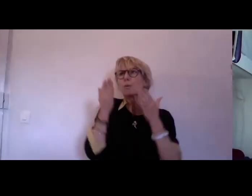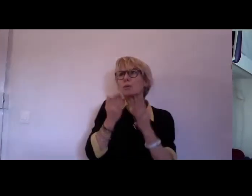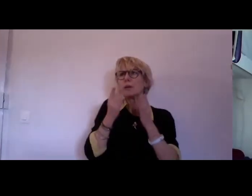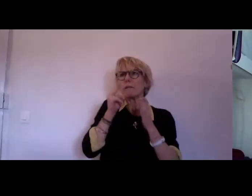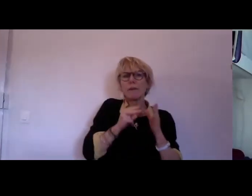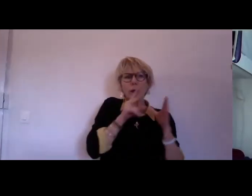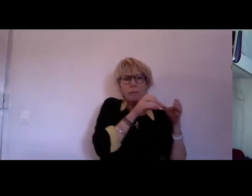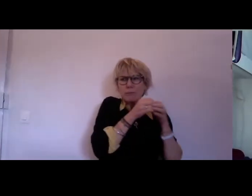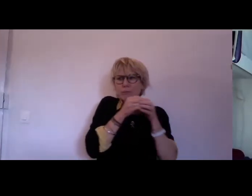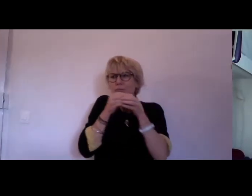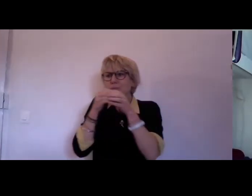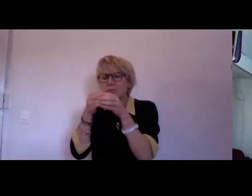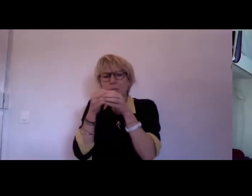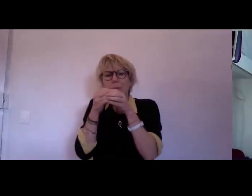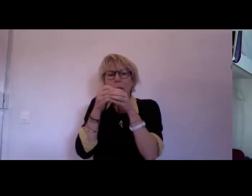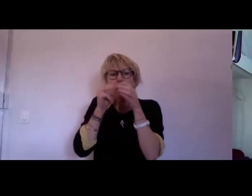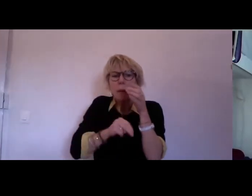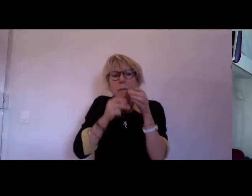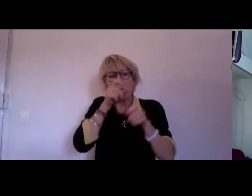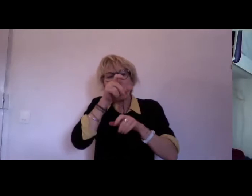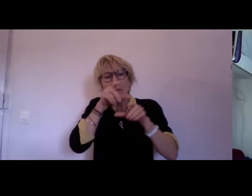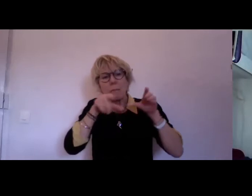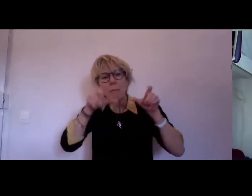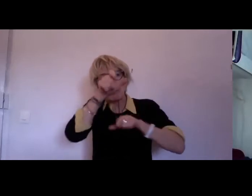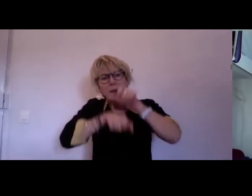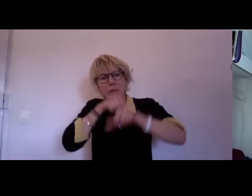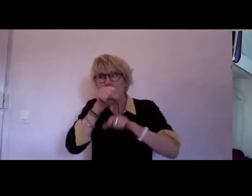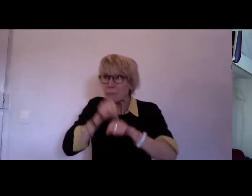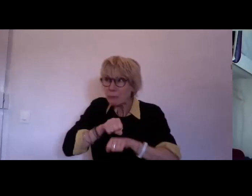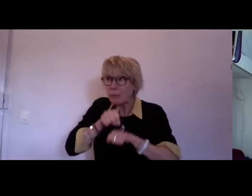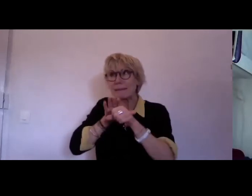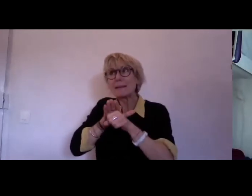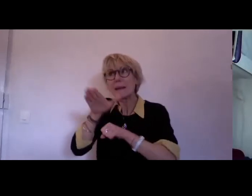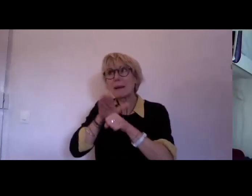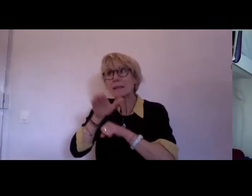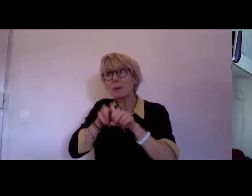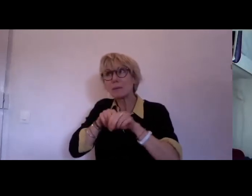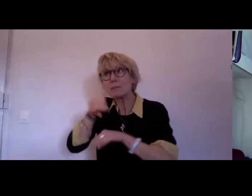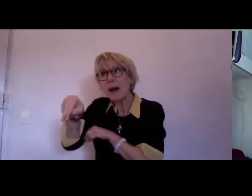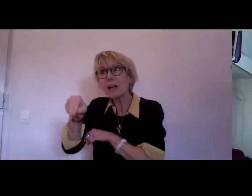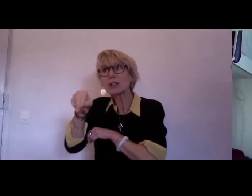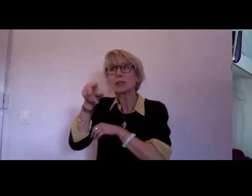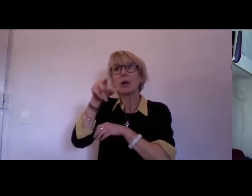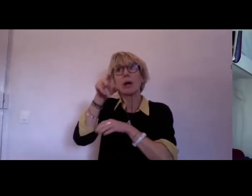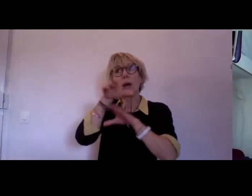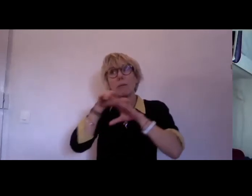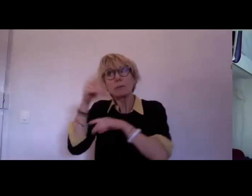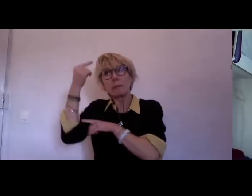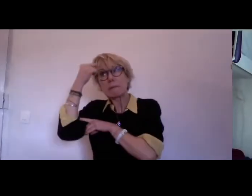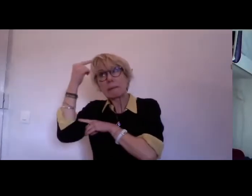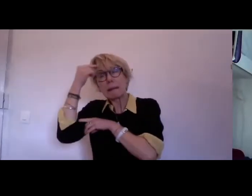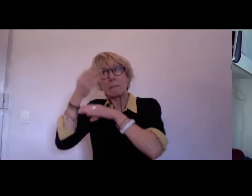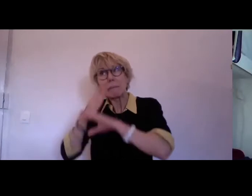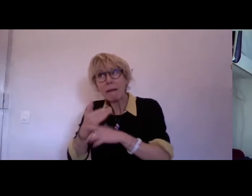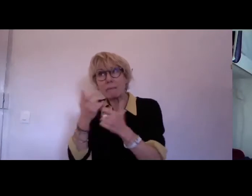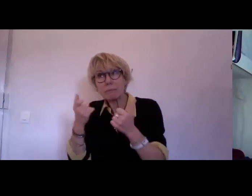ça s'adresse à un certain public qui peut se déplacer, qui a les facultés cognitives, même en étant là autour d'eux, même en organisant, il y a